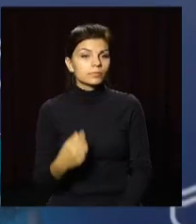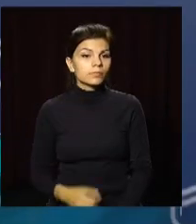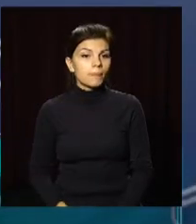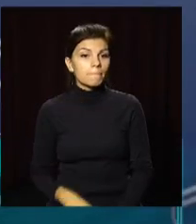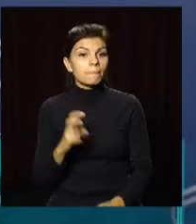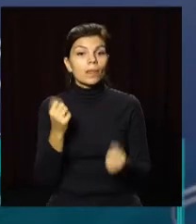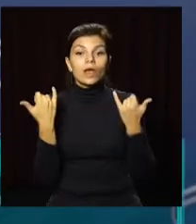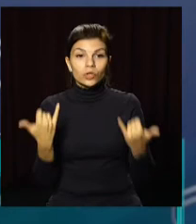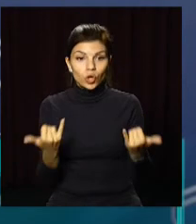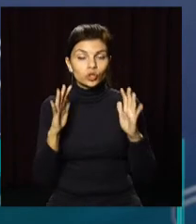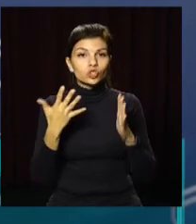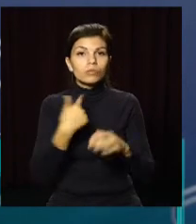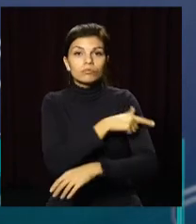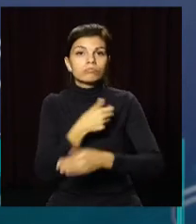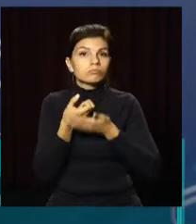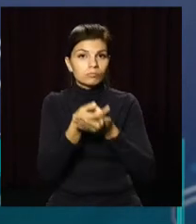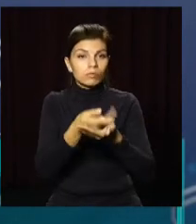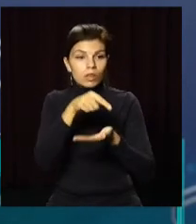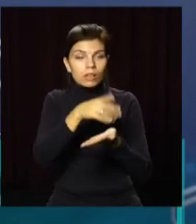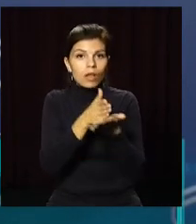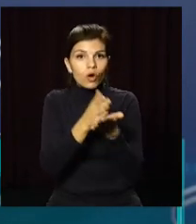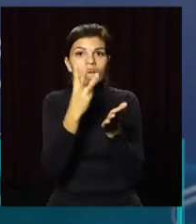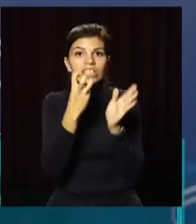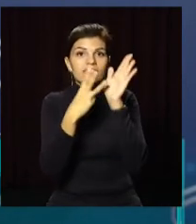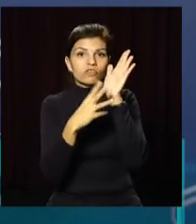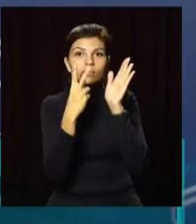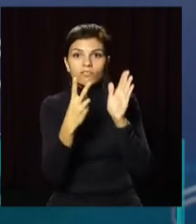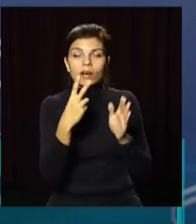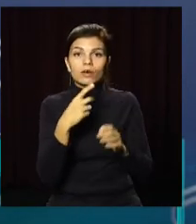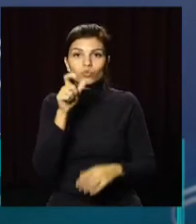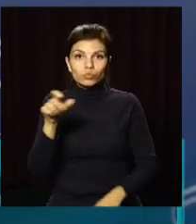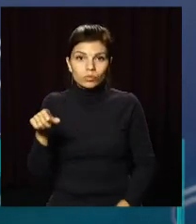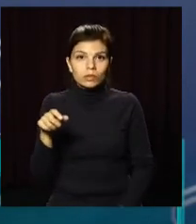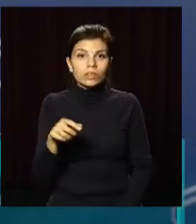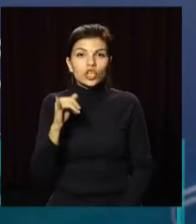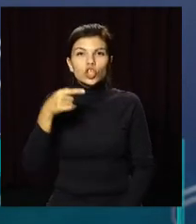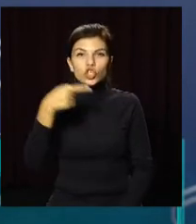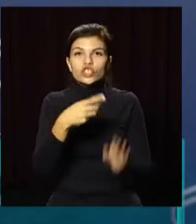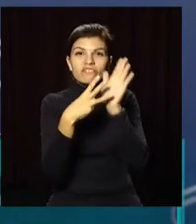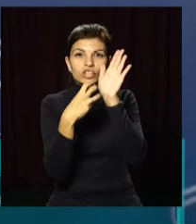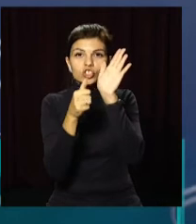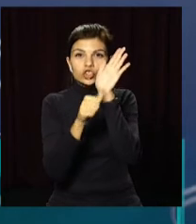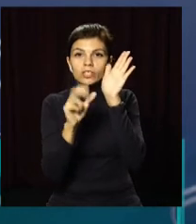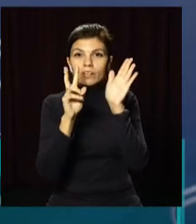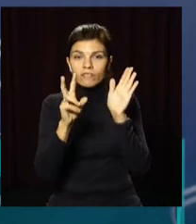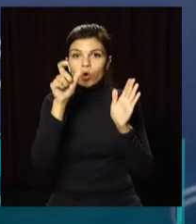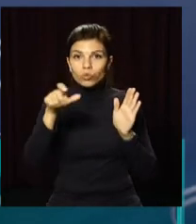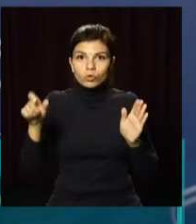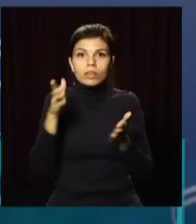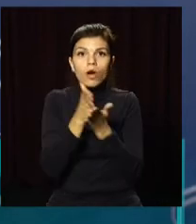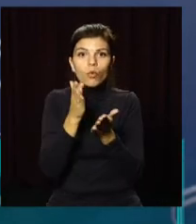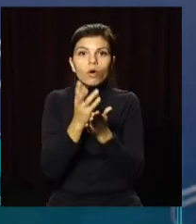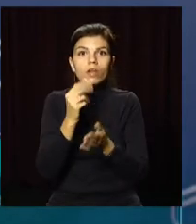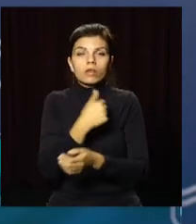223. На даний час в стаціонарах перебуває 382 пацієнта і 1862 пацієнта перебуває